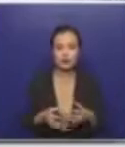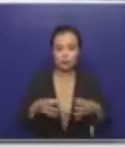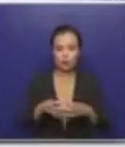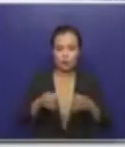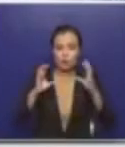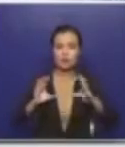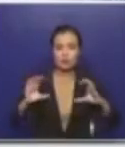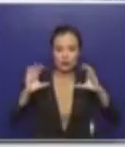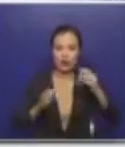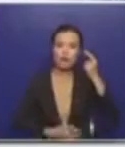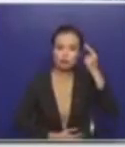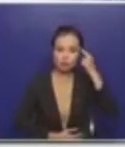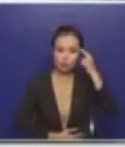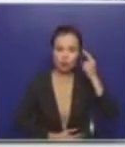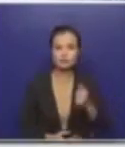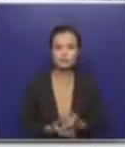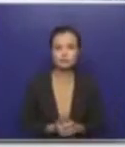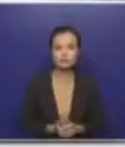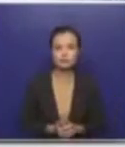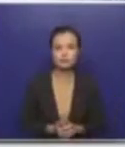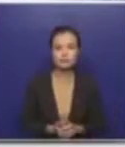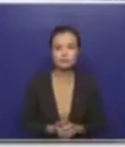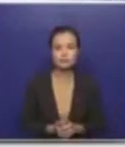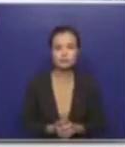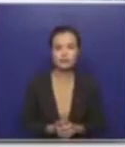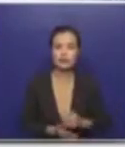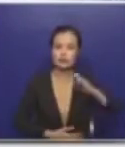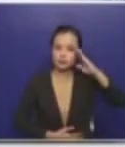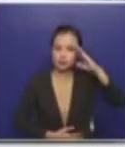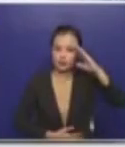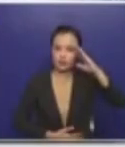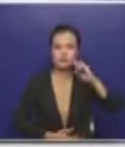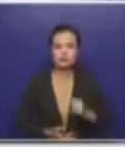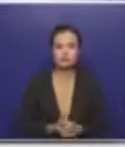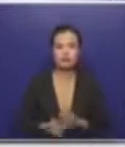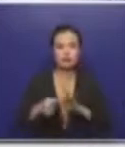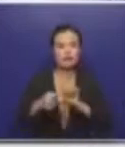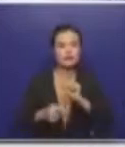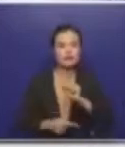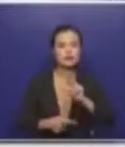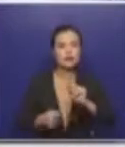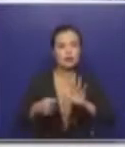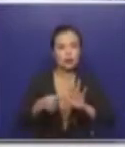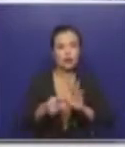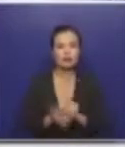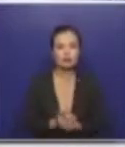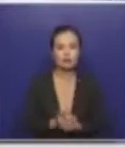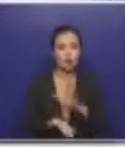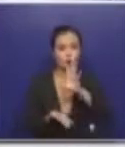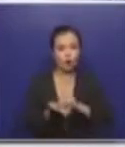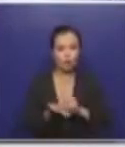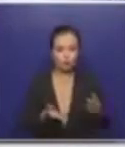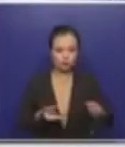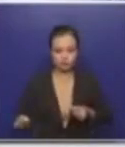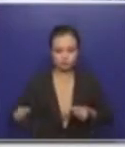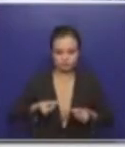องเนี่ยคงจะได้มีฝ่ายเสนาธิการทหารหรือว่าฝ่ายเสที่ท่านพยายามจะเอาข้อมูลทั้งสองด้าน